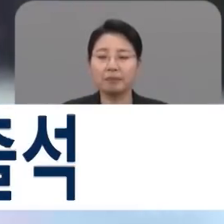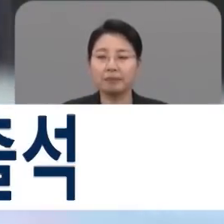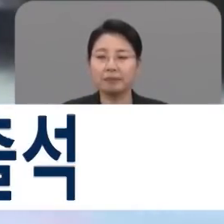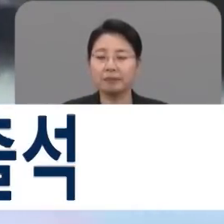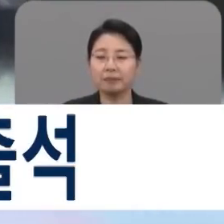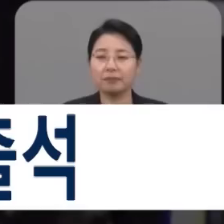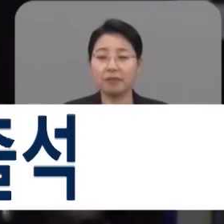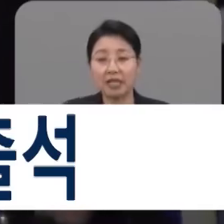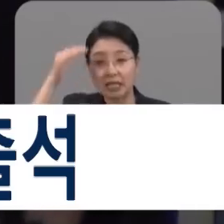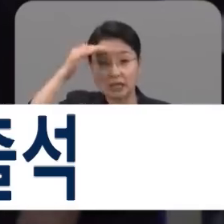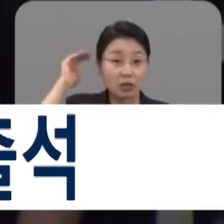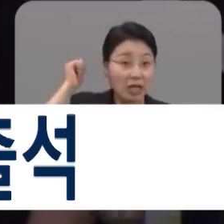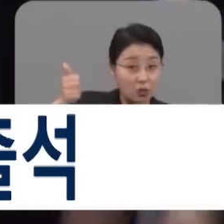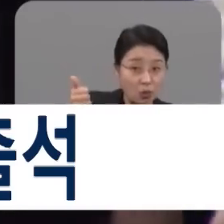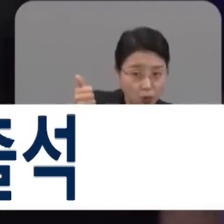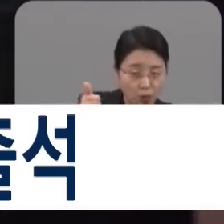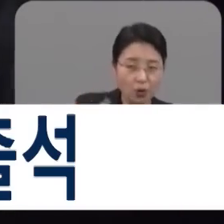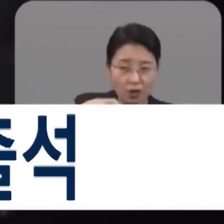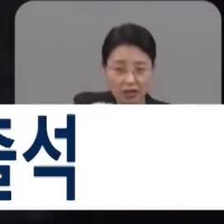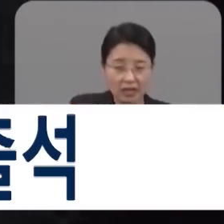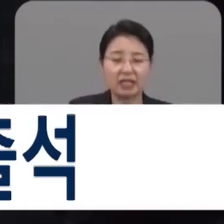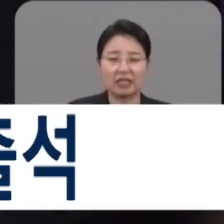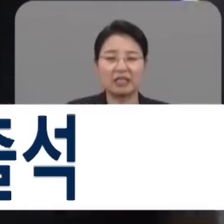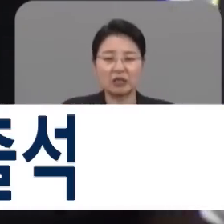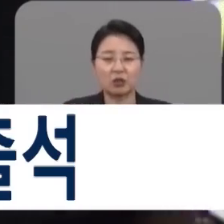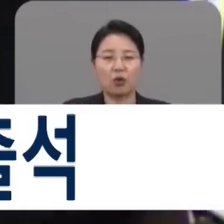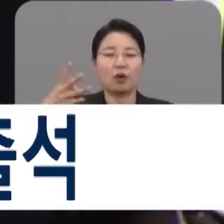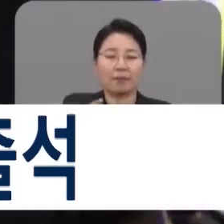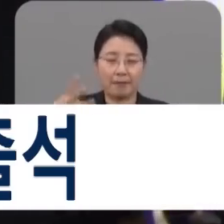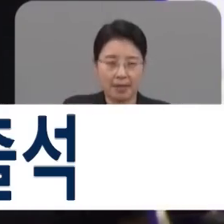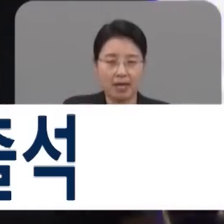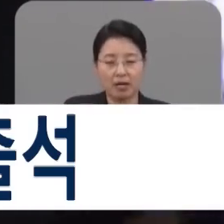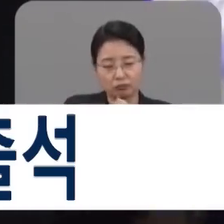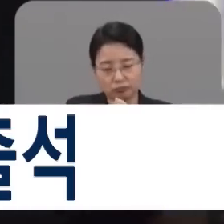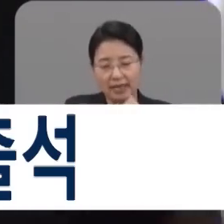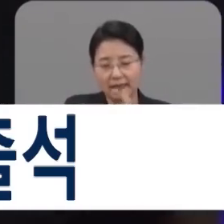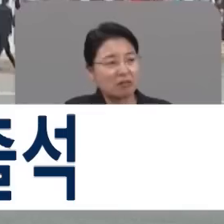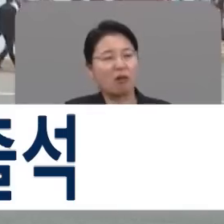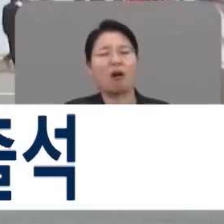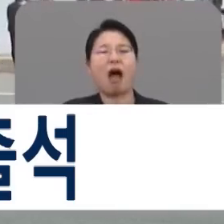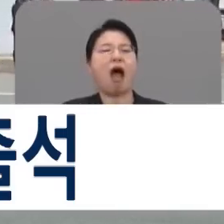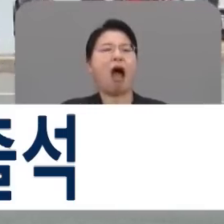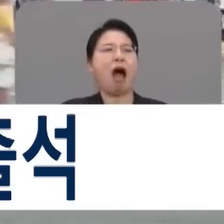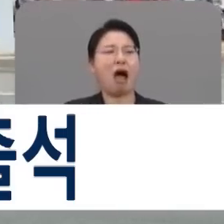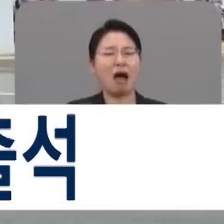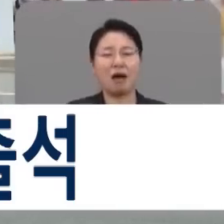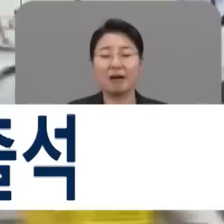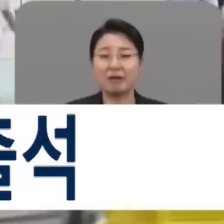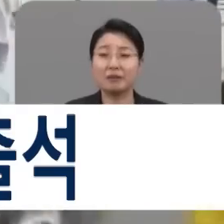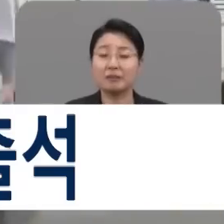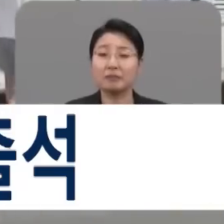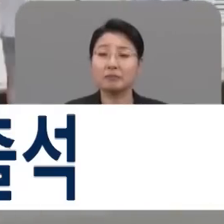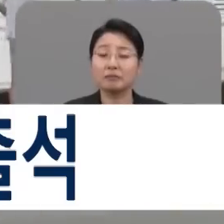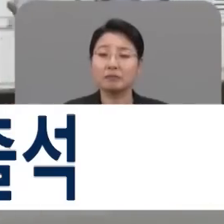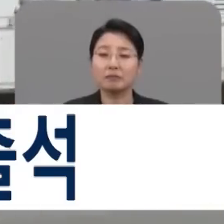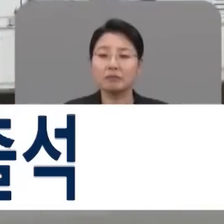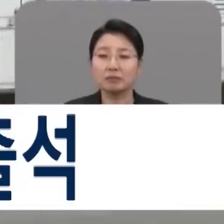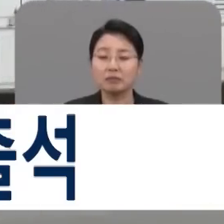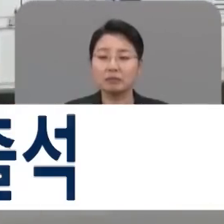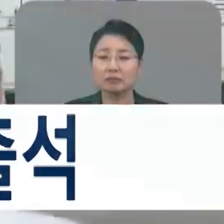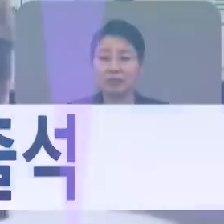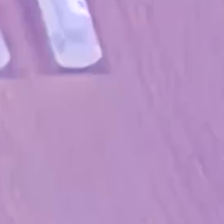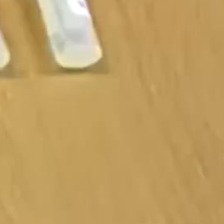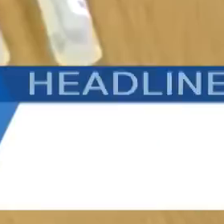지난 대선 결과에 불복하고 뒤집기 시도를 한 혐의로 추가 기소된 트럼프 전 대통령이 오늘 연방법원에 출석했습니다.